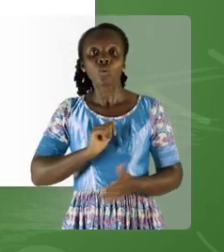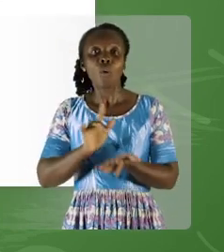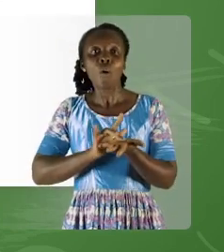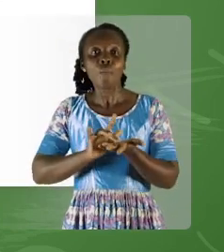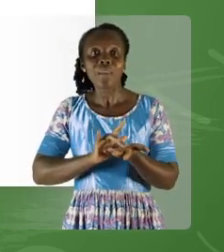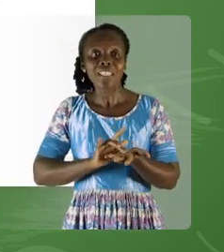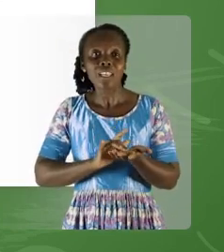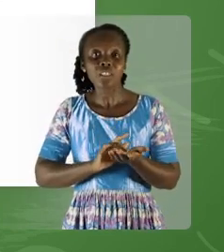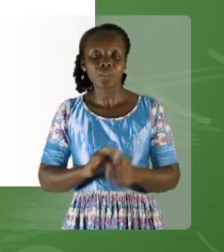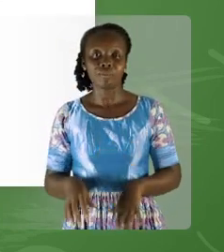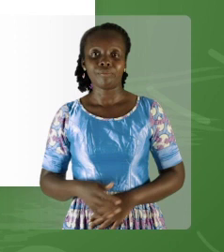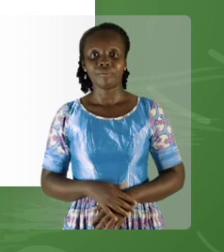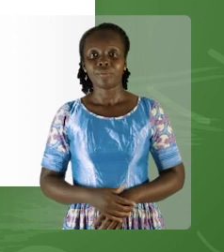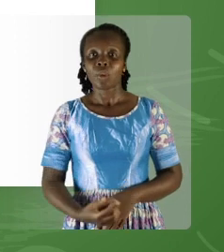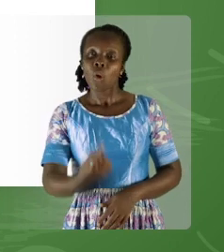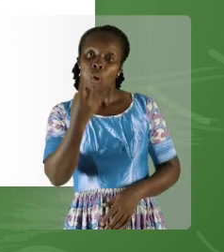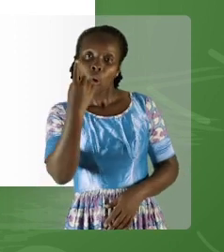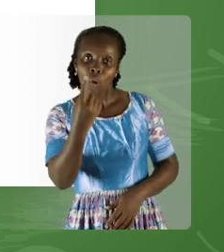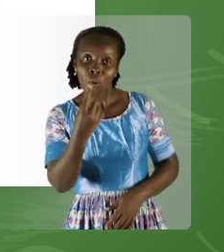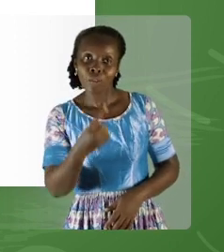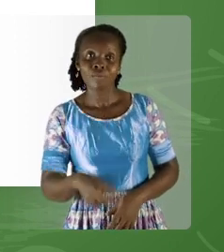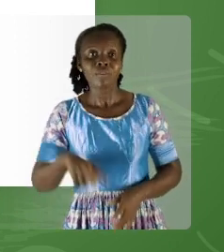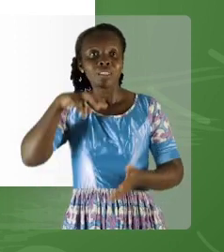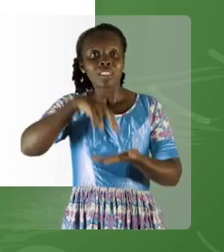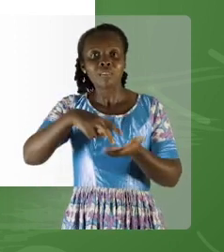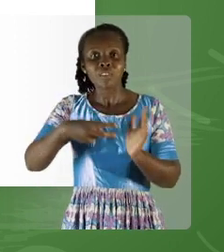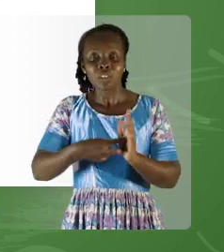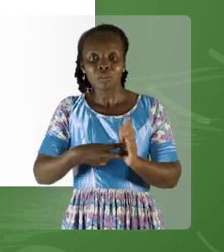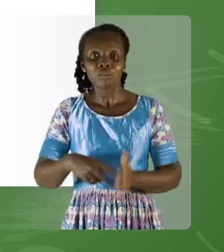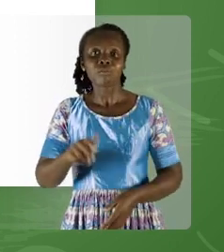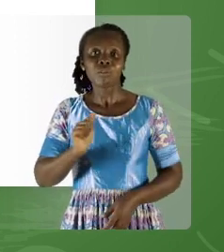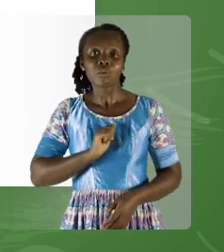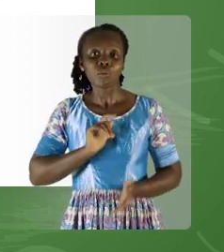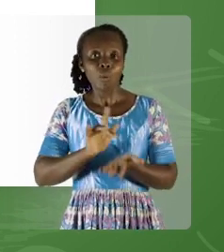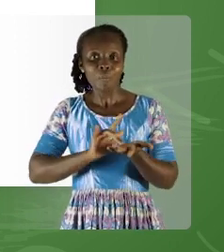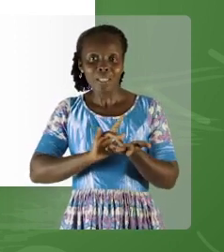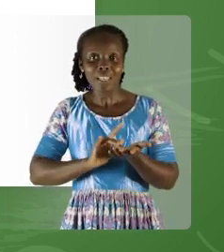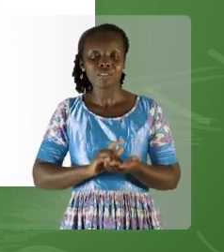l'automédication. Petit 1, la définition de l'automédication.